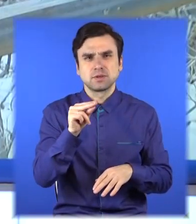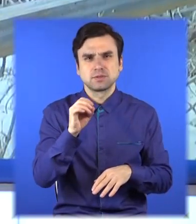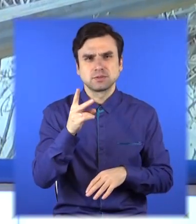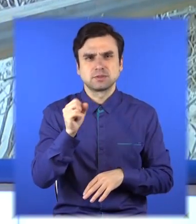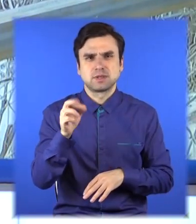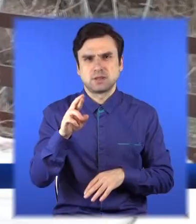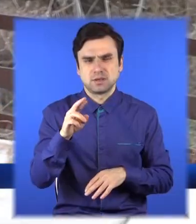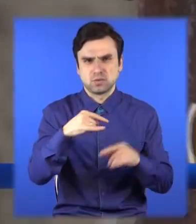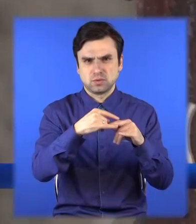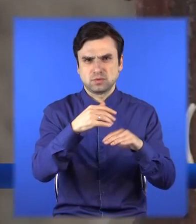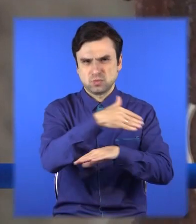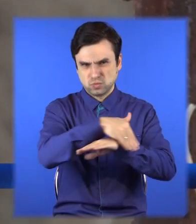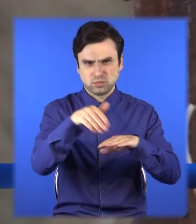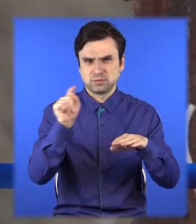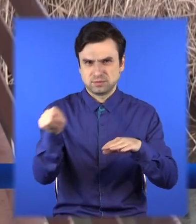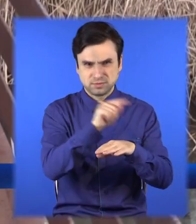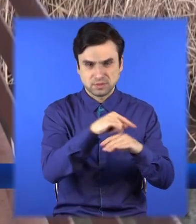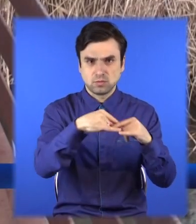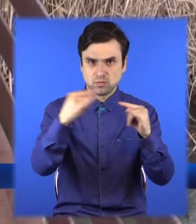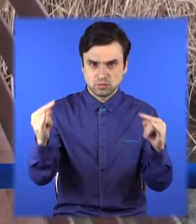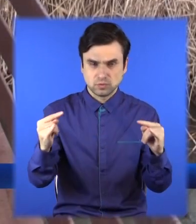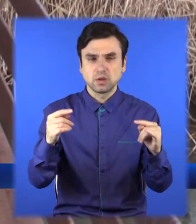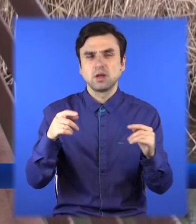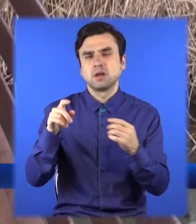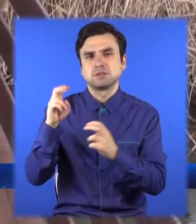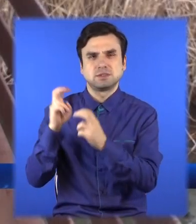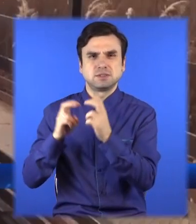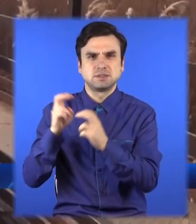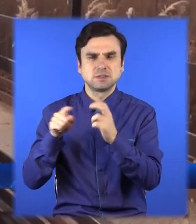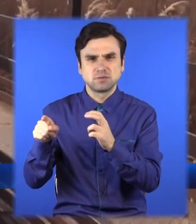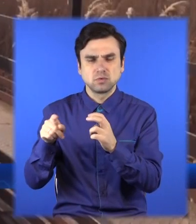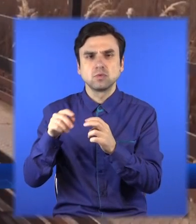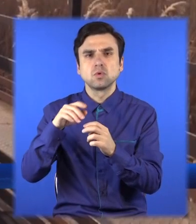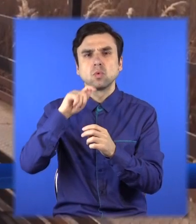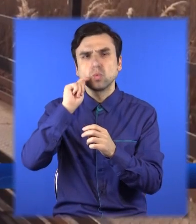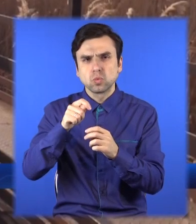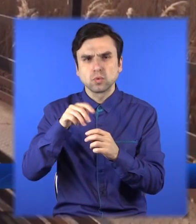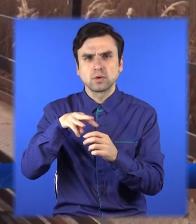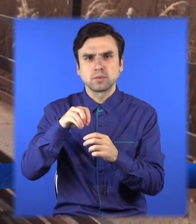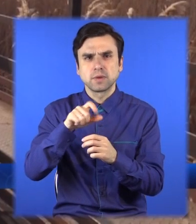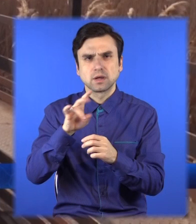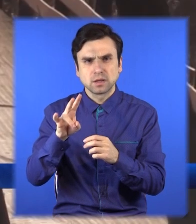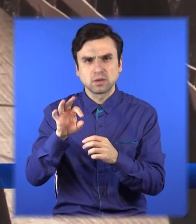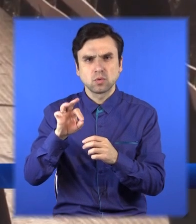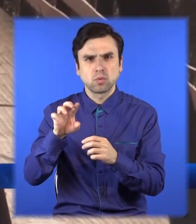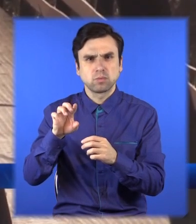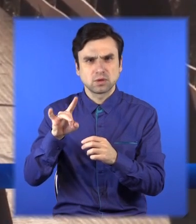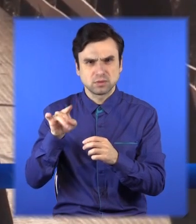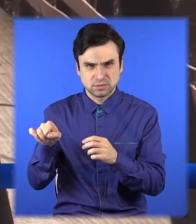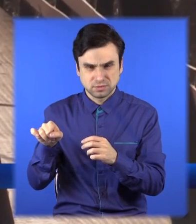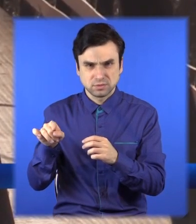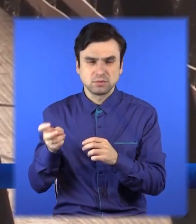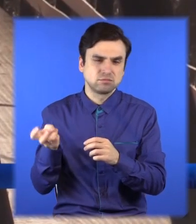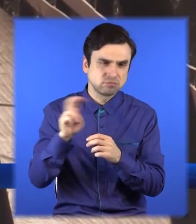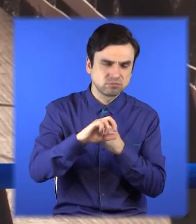проводились 11 та 12 лютого працівниками гірничо-збагачувального комплексу «Укрмеханобр». Як повідомив відділ економіки